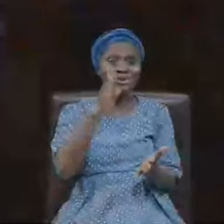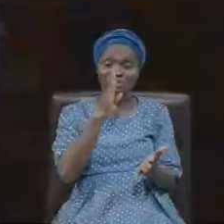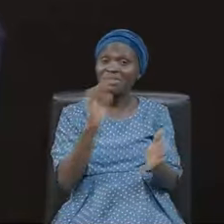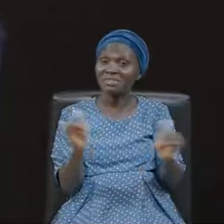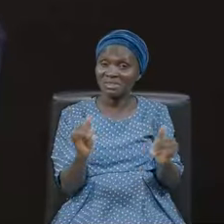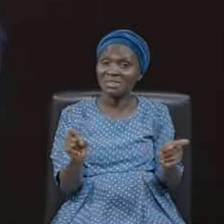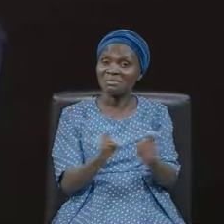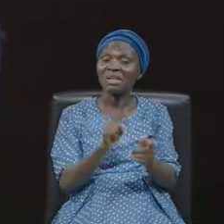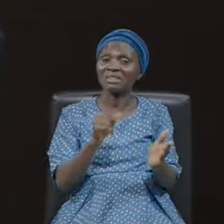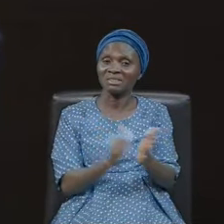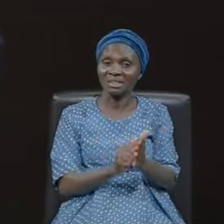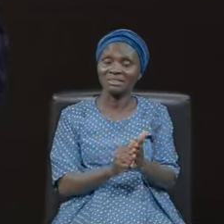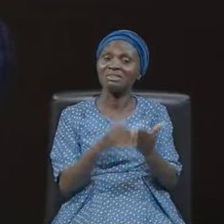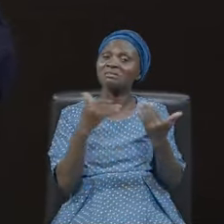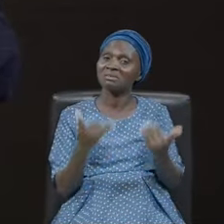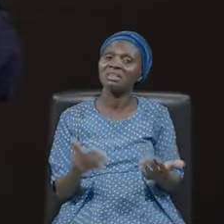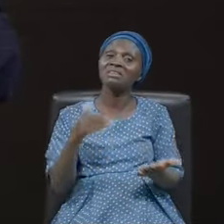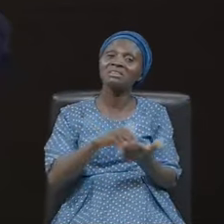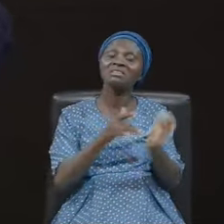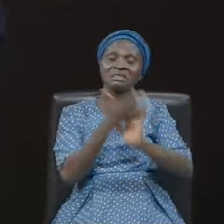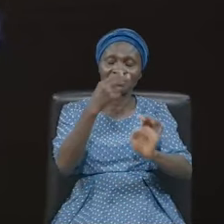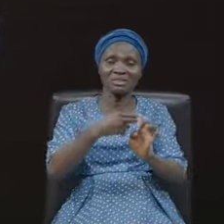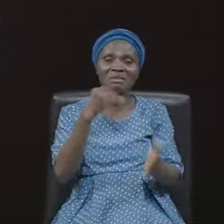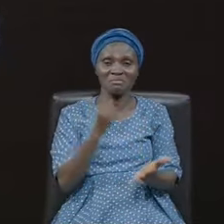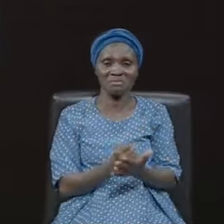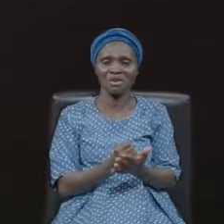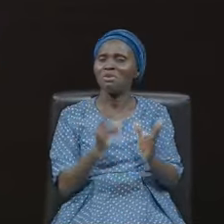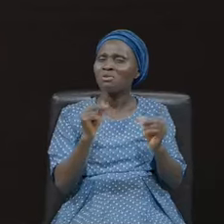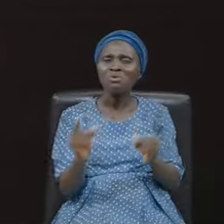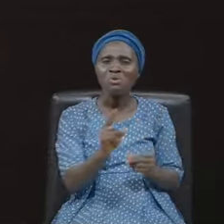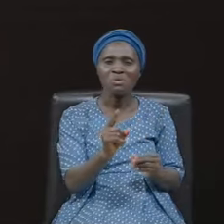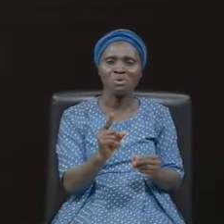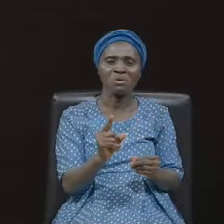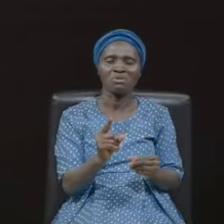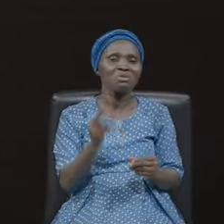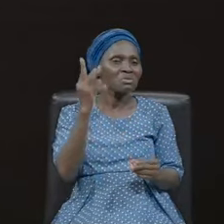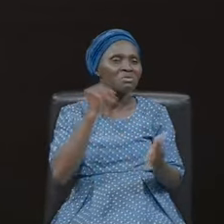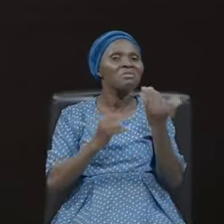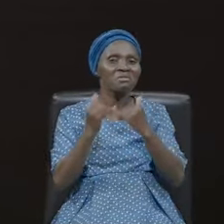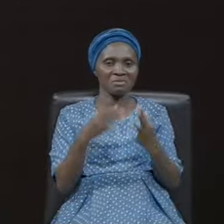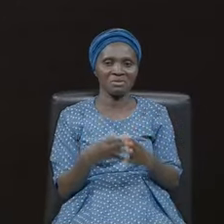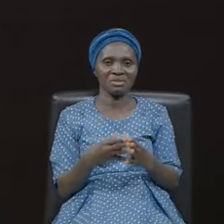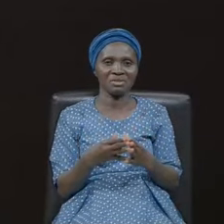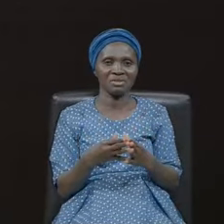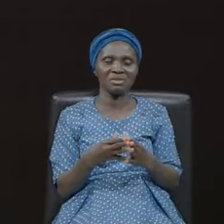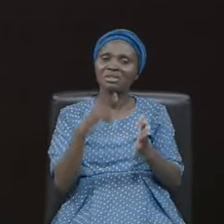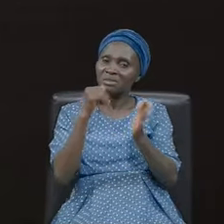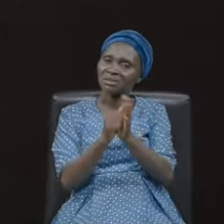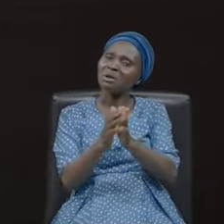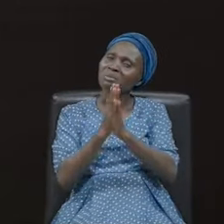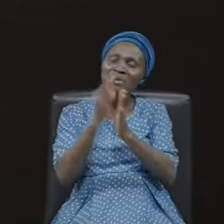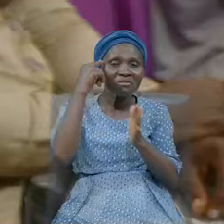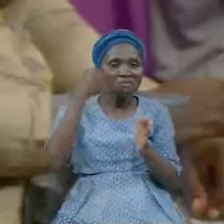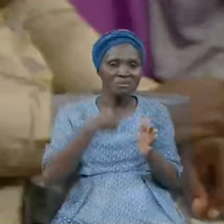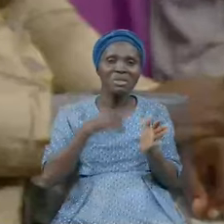blessé. Pasteur est très clair. Vous savez, c'est ainsi. Je suis à tout moment. Priez pour moi.